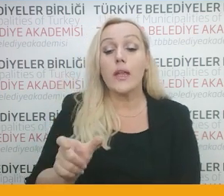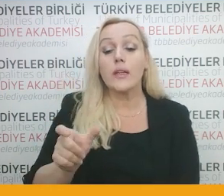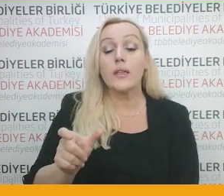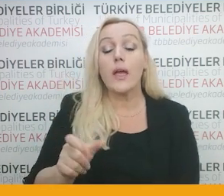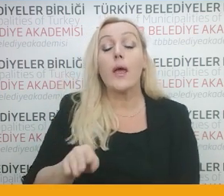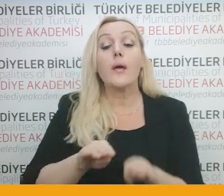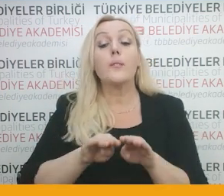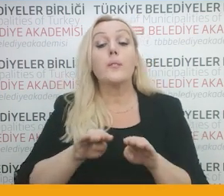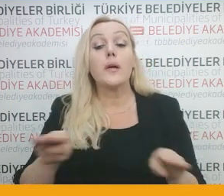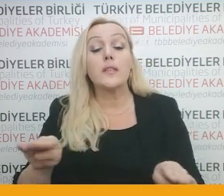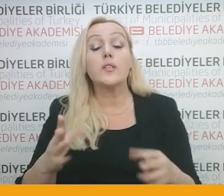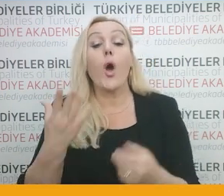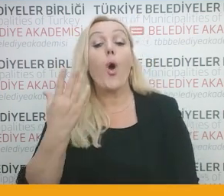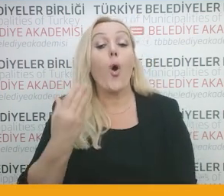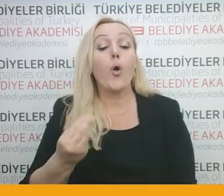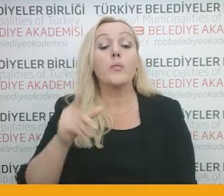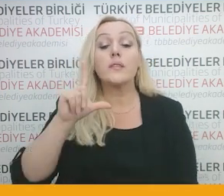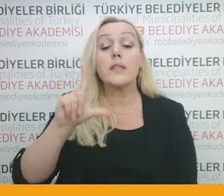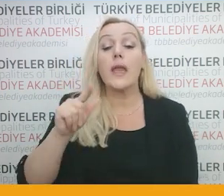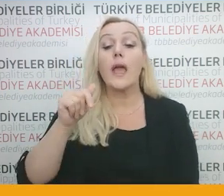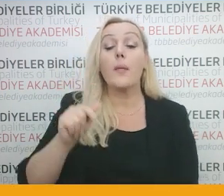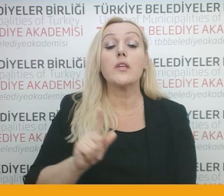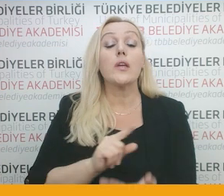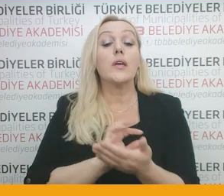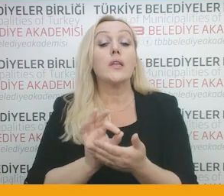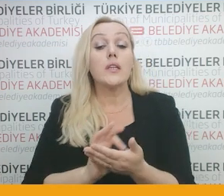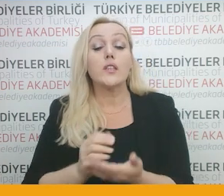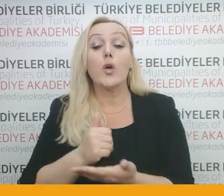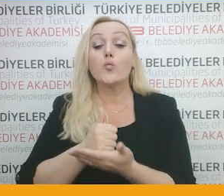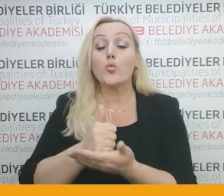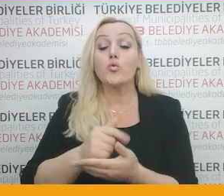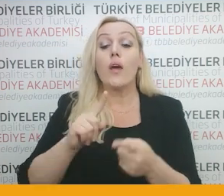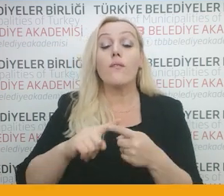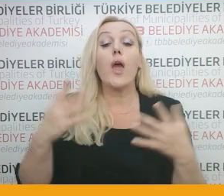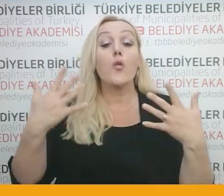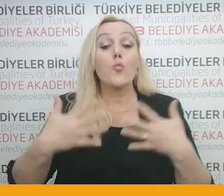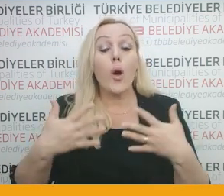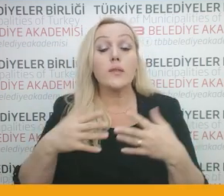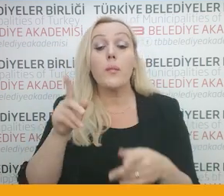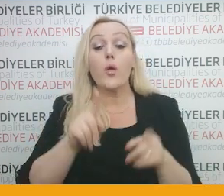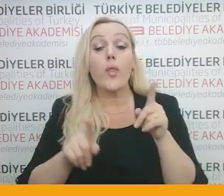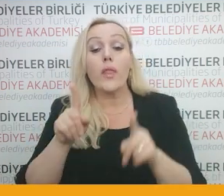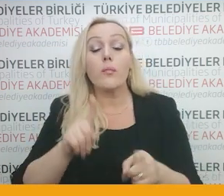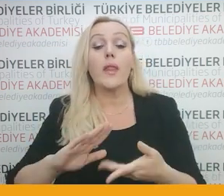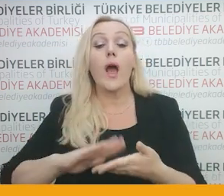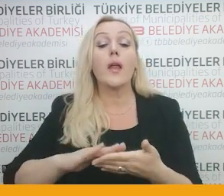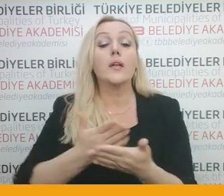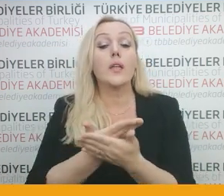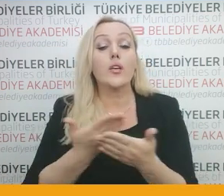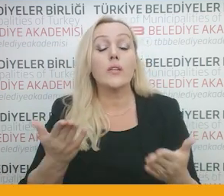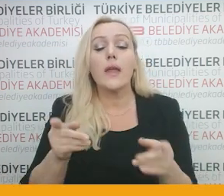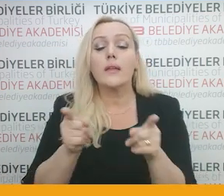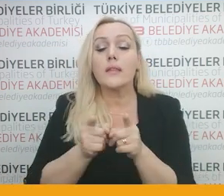mutlaka masasında olması gereken bir metin, bütçe ve muhasebe yönetmeliği arkadaşlar. Bunlara da